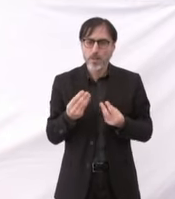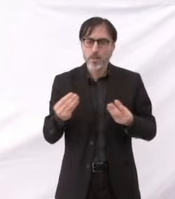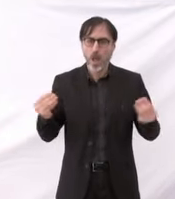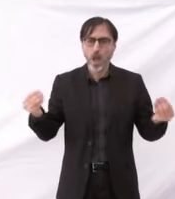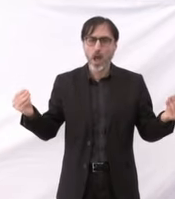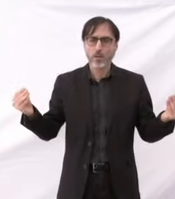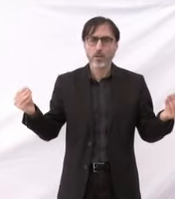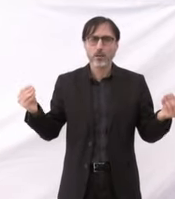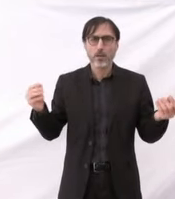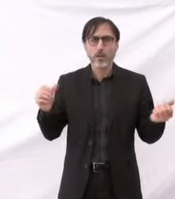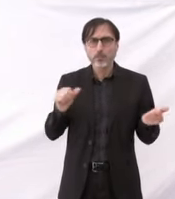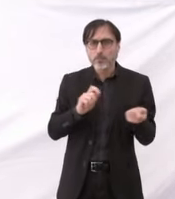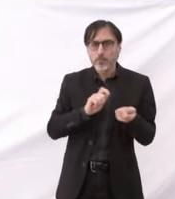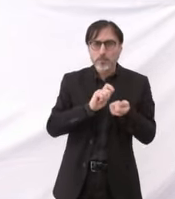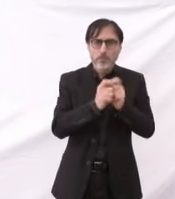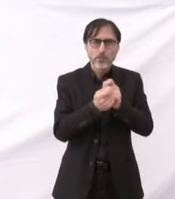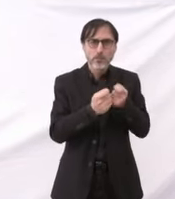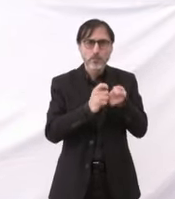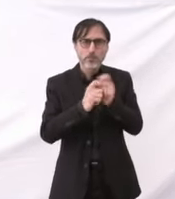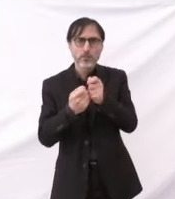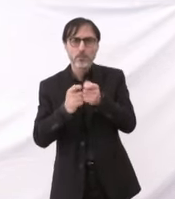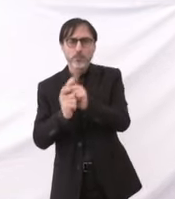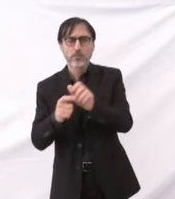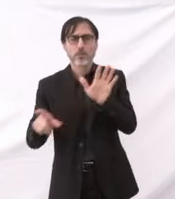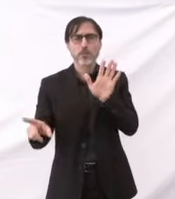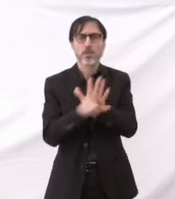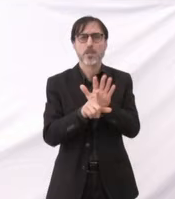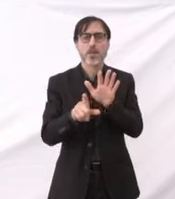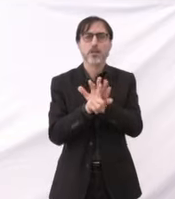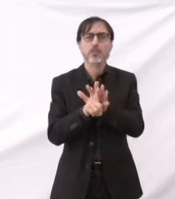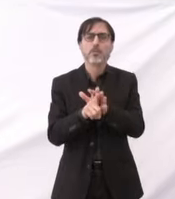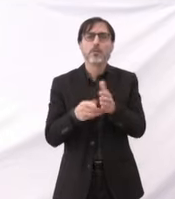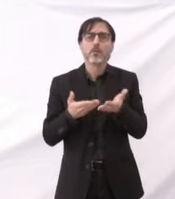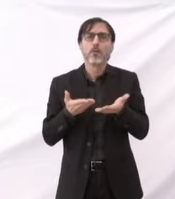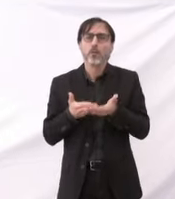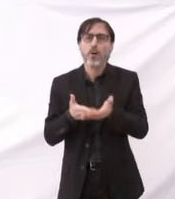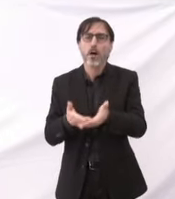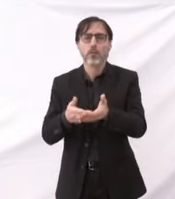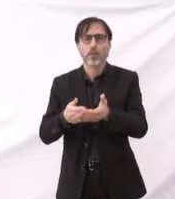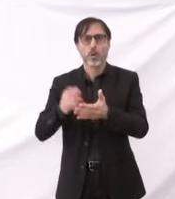dei cambiamenti normativi che favoriscono la corruzione,